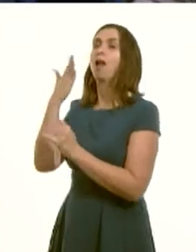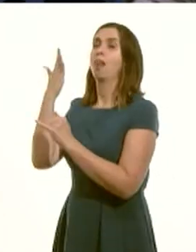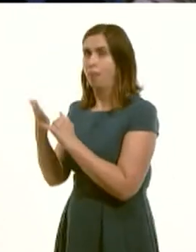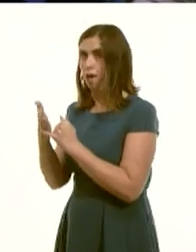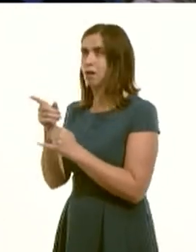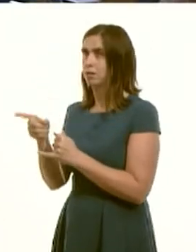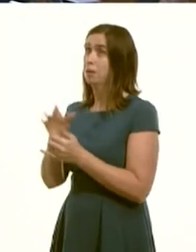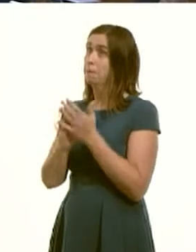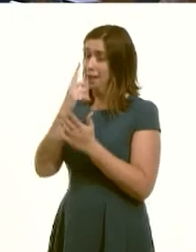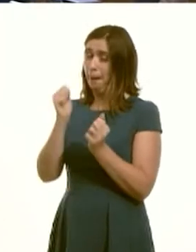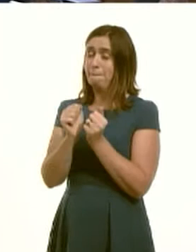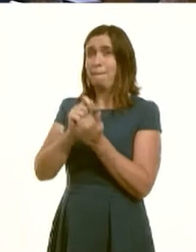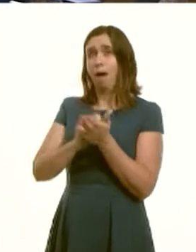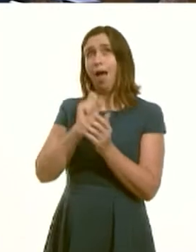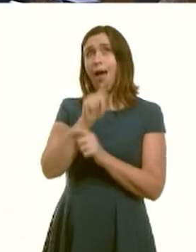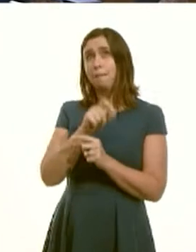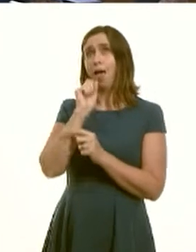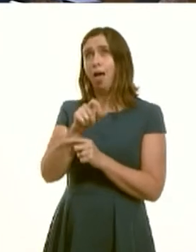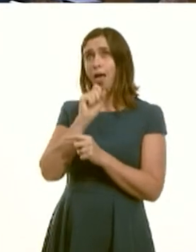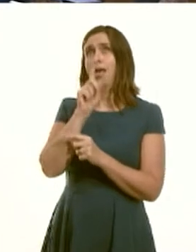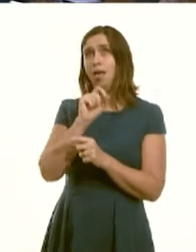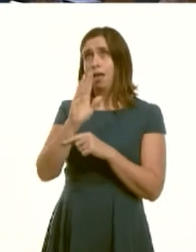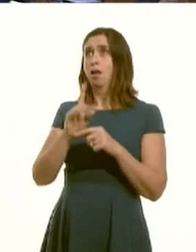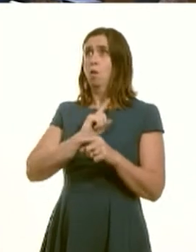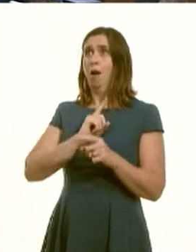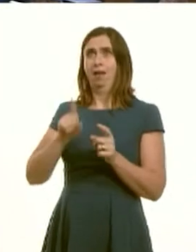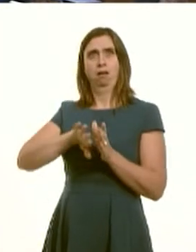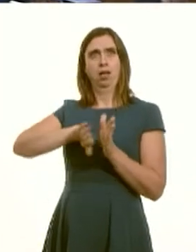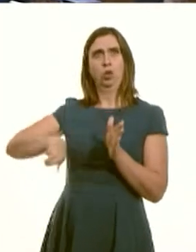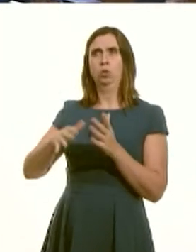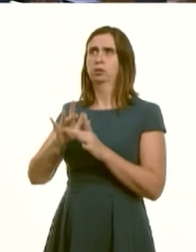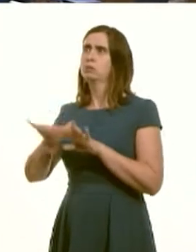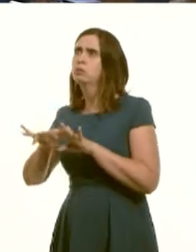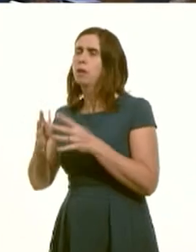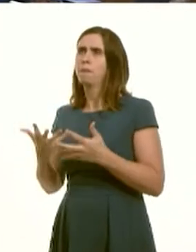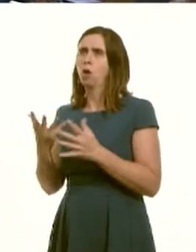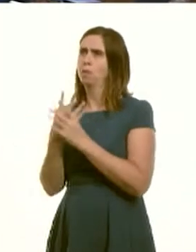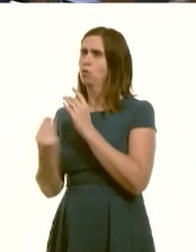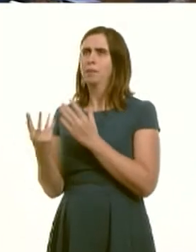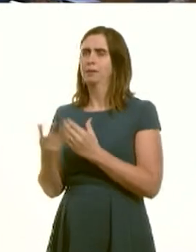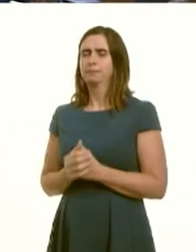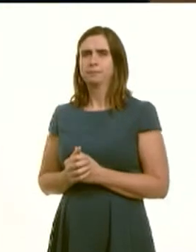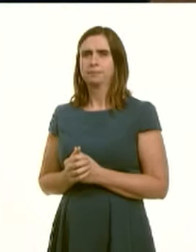wedi allgau fwyaf? Wel, lle mae popeth yn cael ei wneud ar-lein. Mae'n amser yn wedi gyda